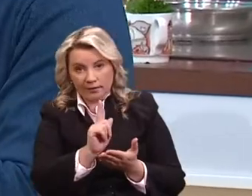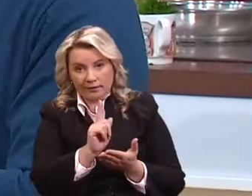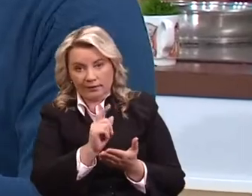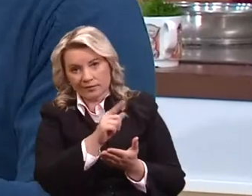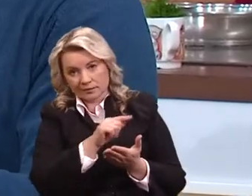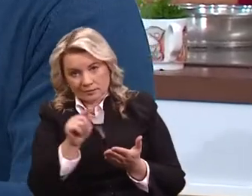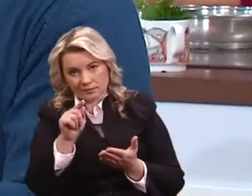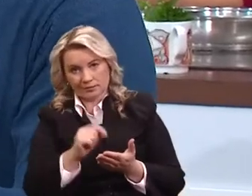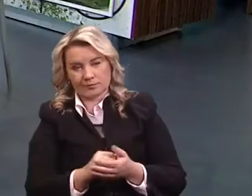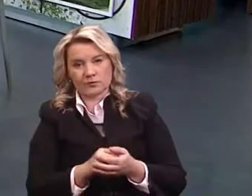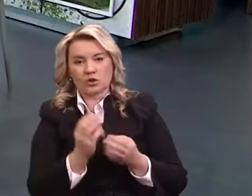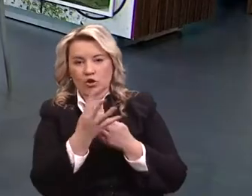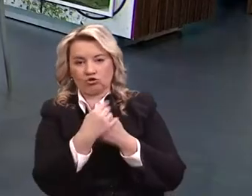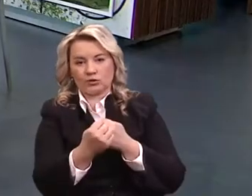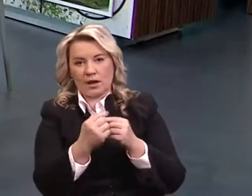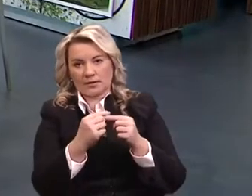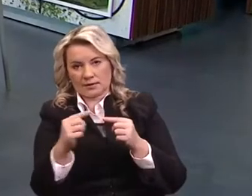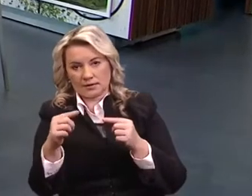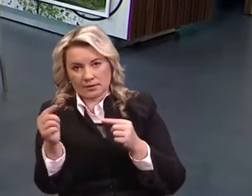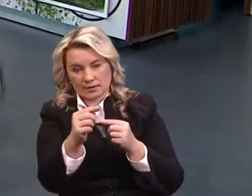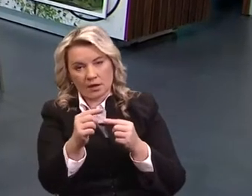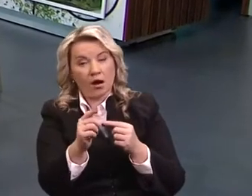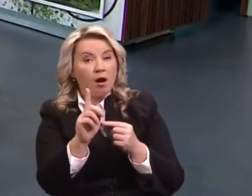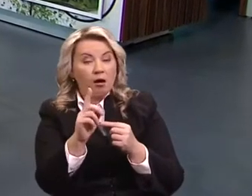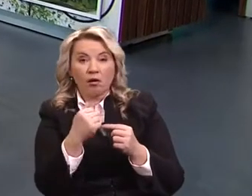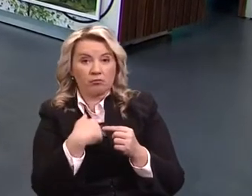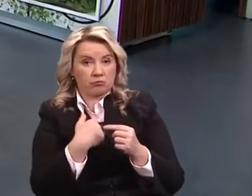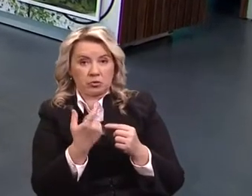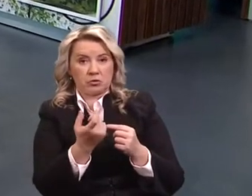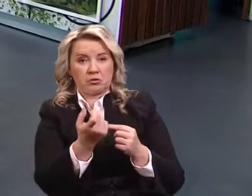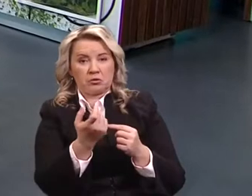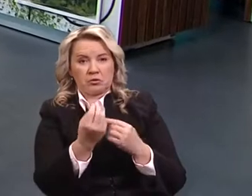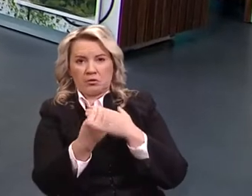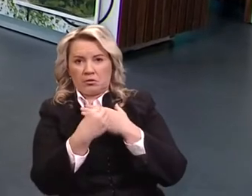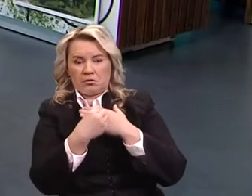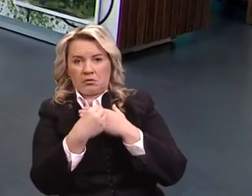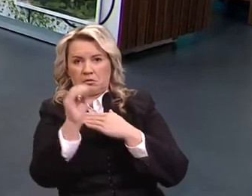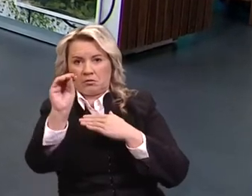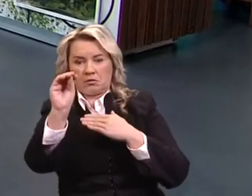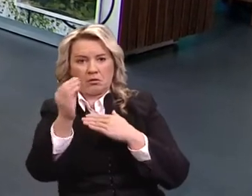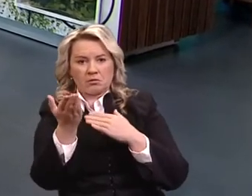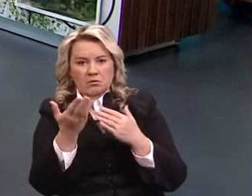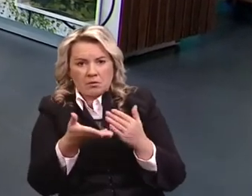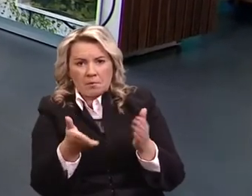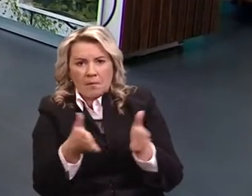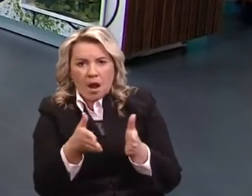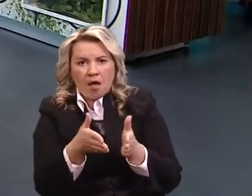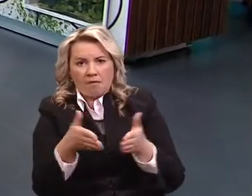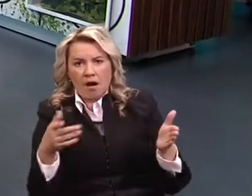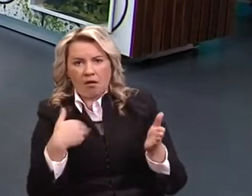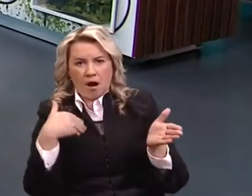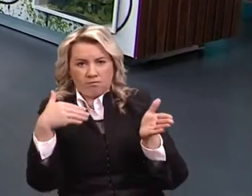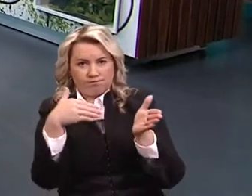instituci, která to za vás na těch 14 dnů zaplatila, ale taky můžete říct, hele, mě to nepřišlo. Je to špatně, nebo potřebuju to vyměnit. A oni vám prostě